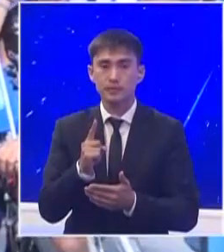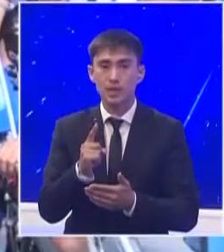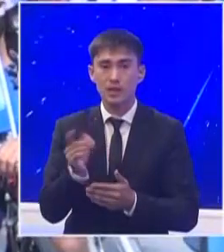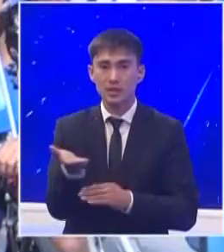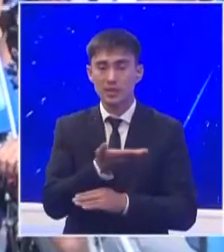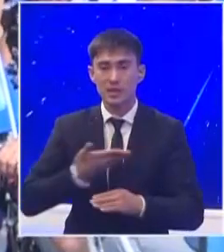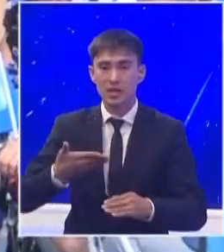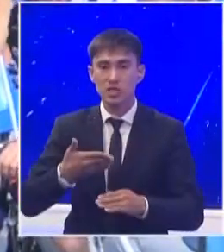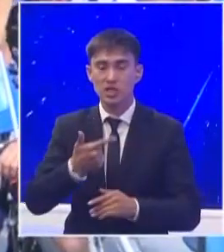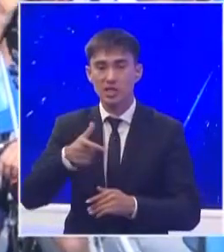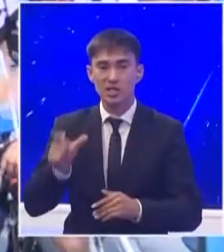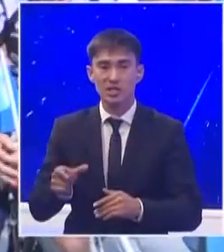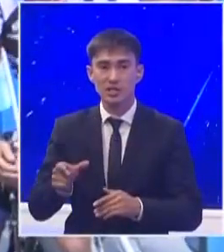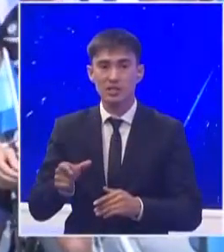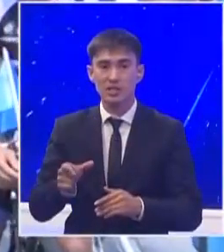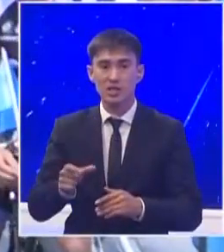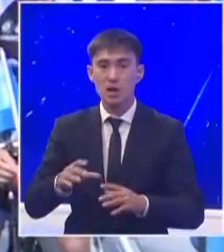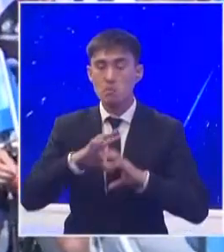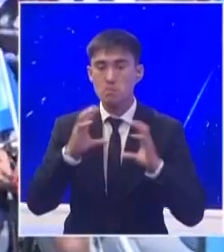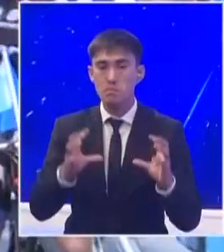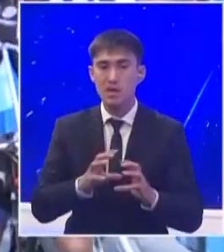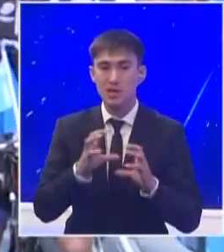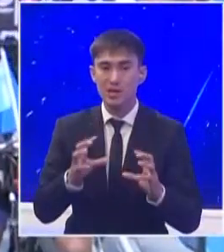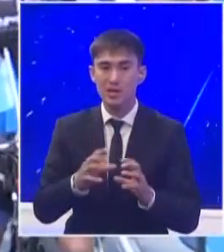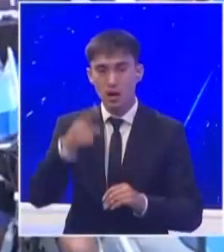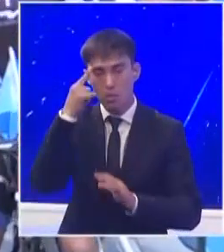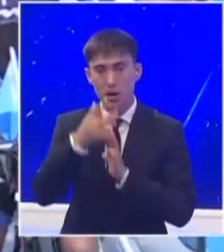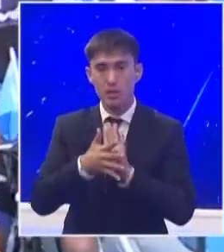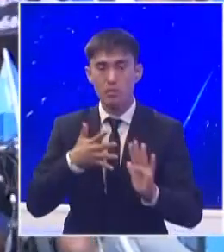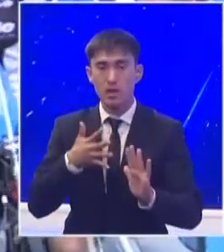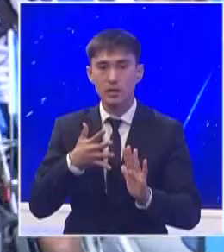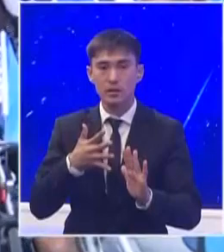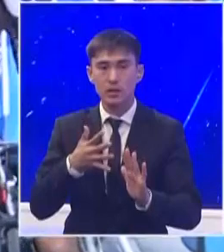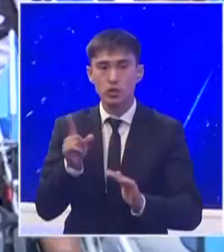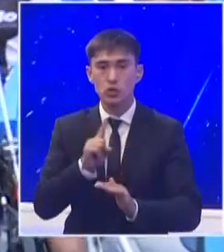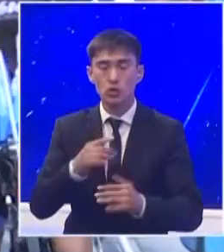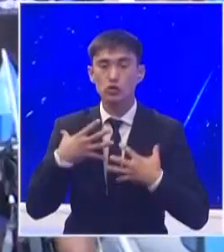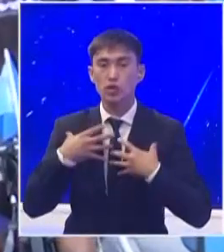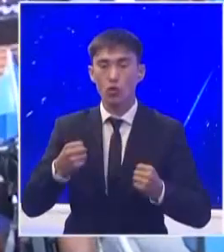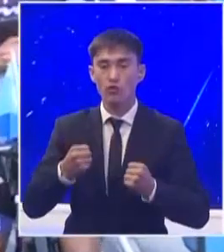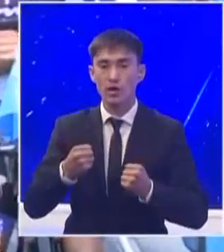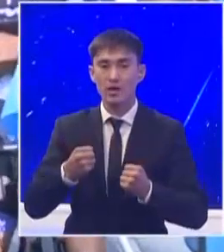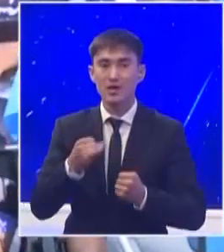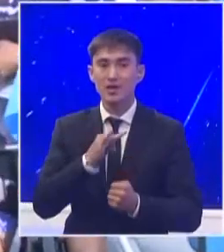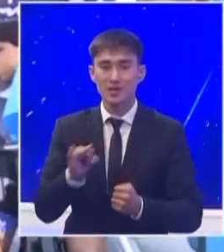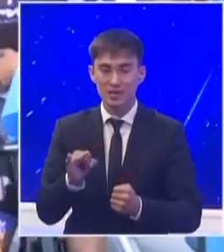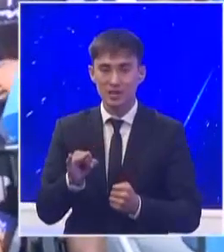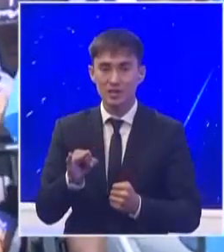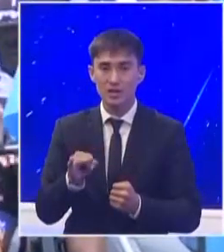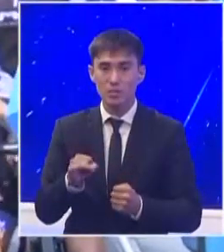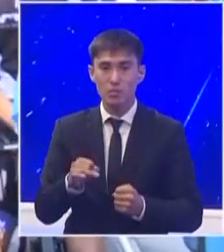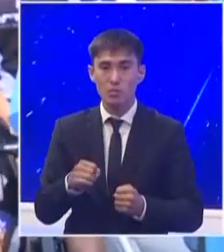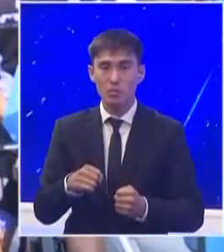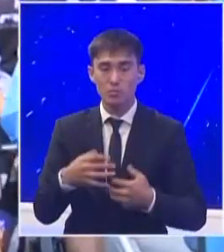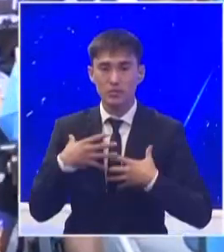наши граждане берегли, понимали, что такое здоровье и